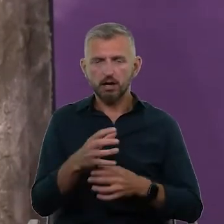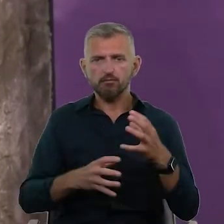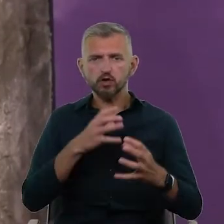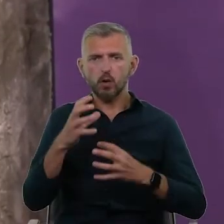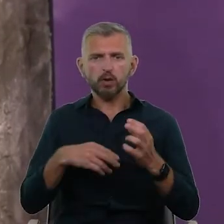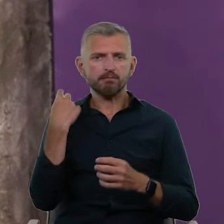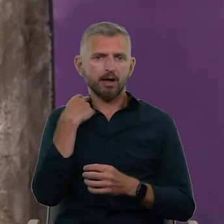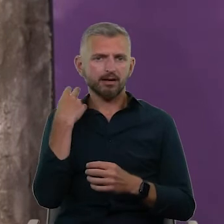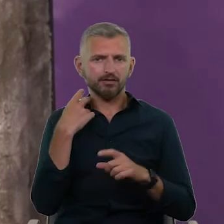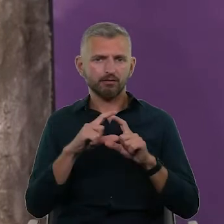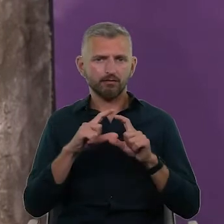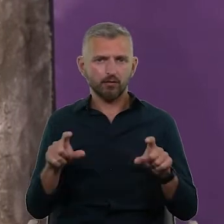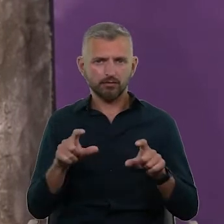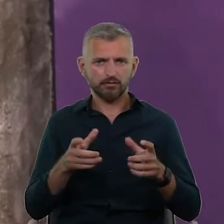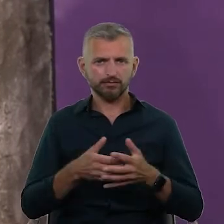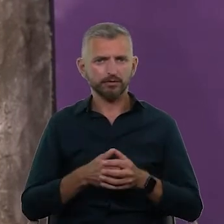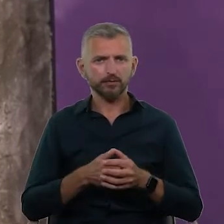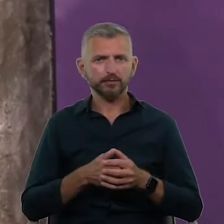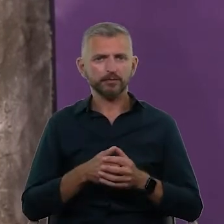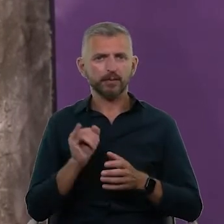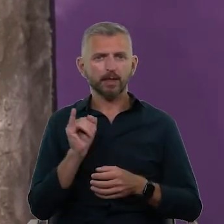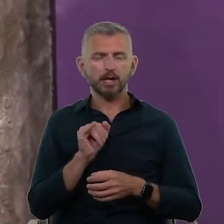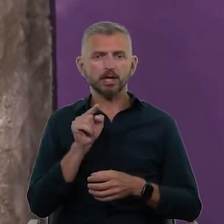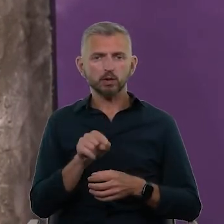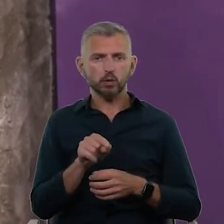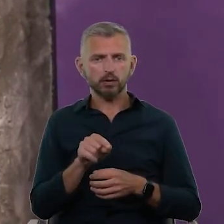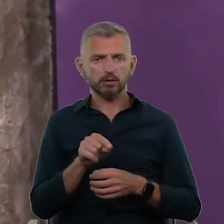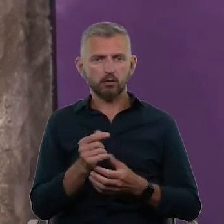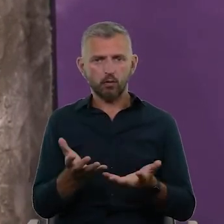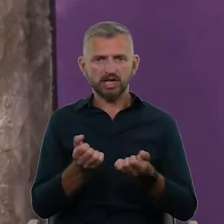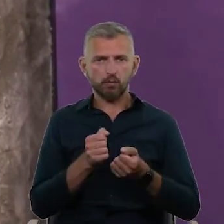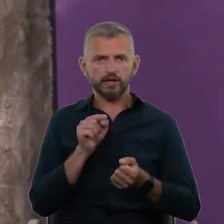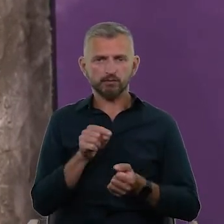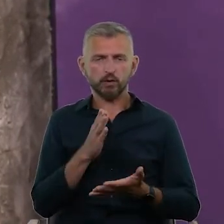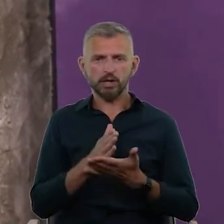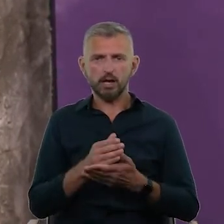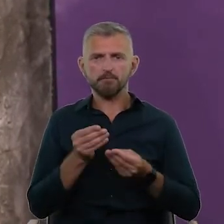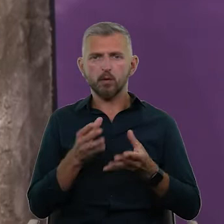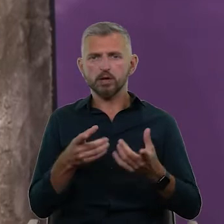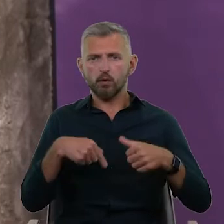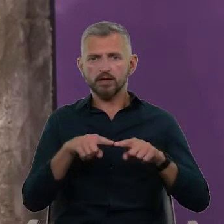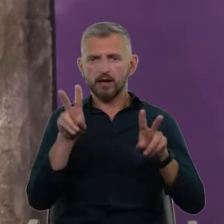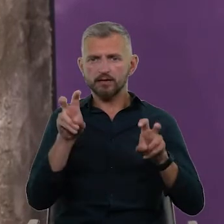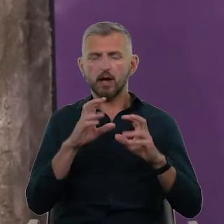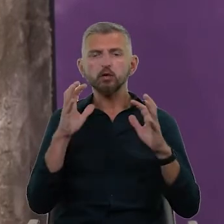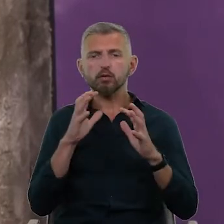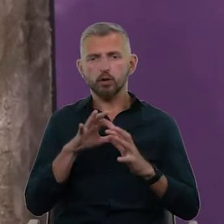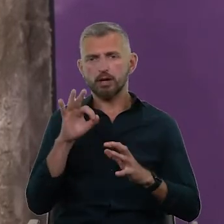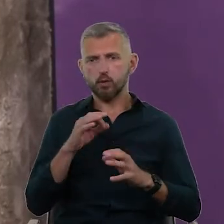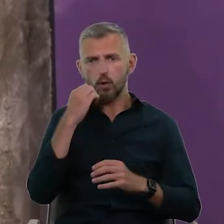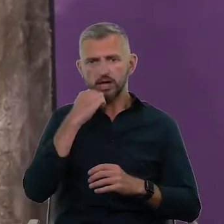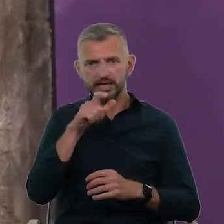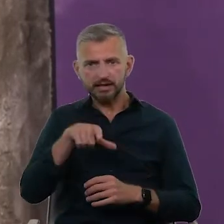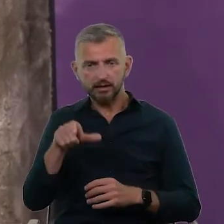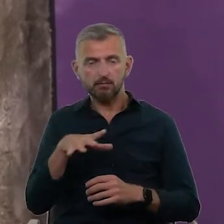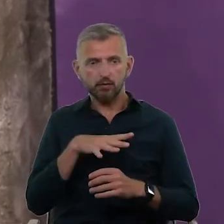Міжнародним англійським фондом Helpage International, і тут бенефіціаром цього є благодійна організація «Турбота про літніх», був сконцентрований в